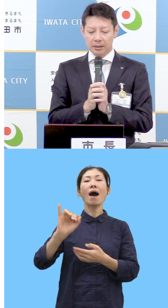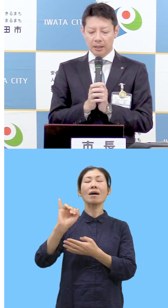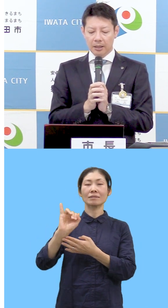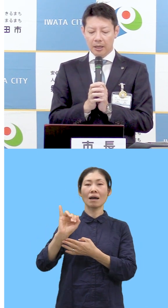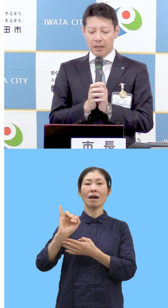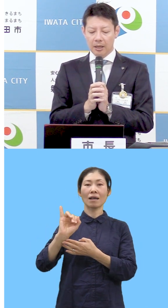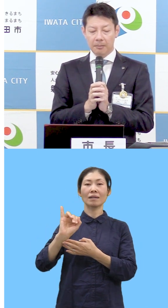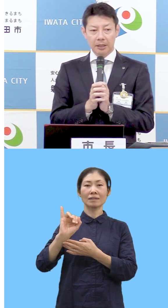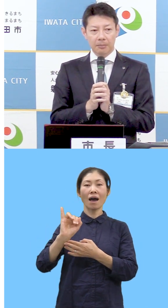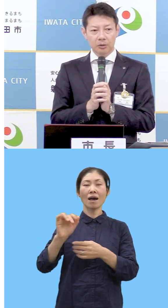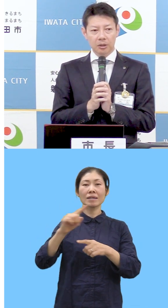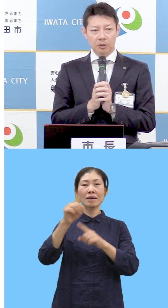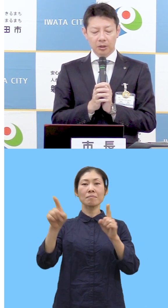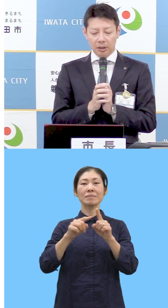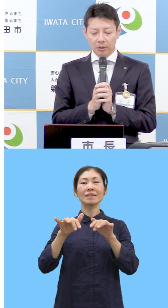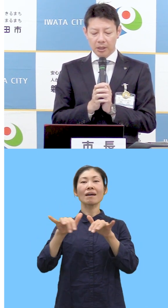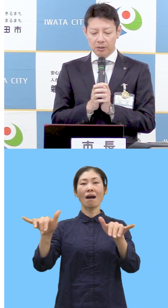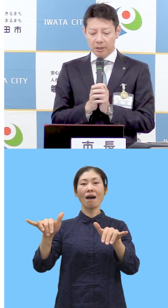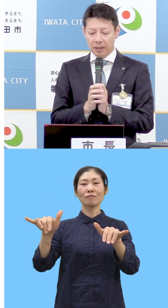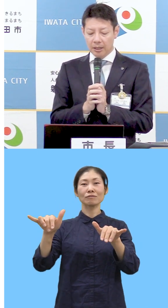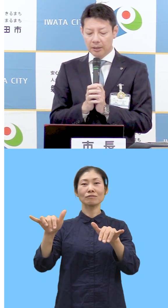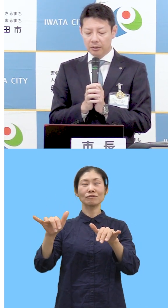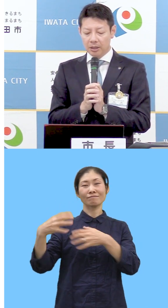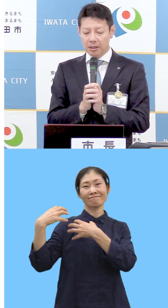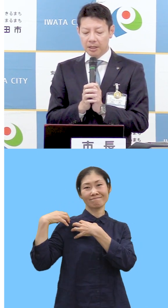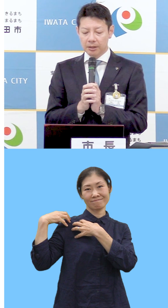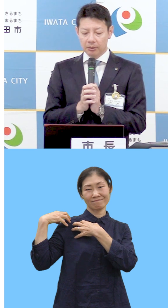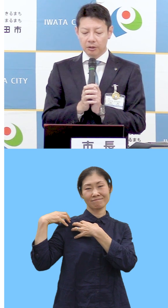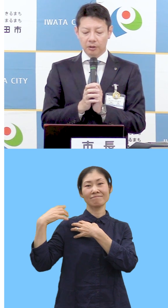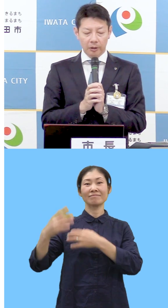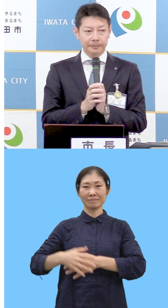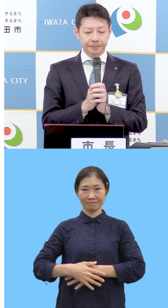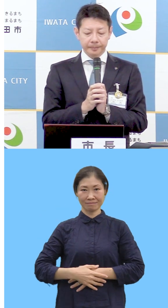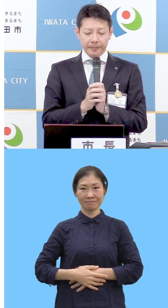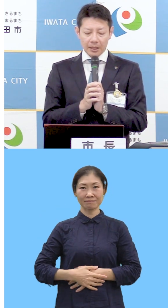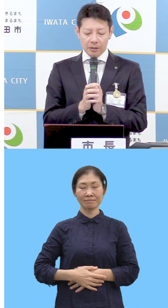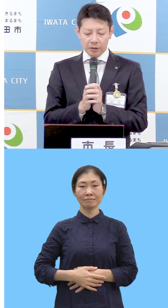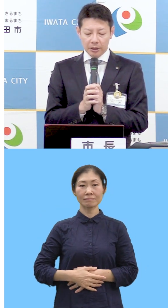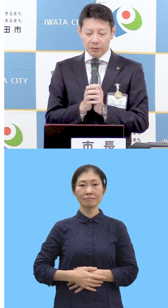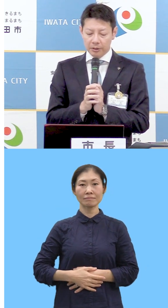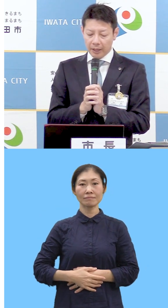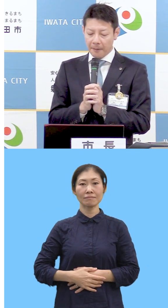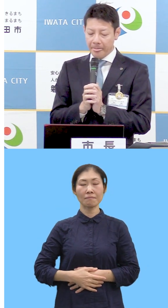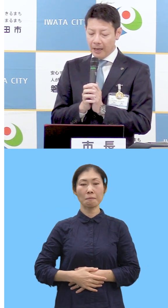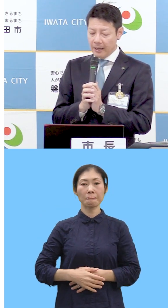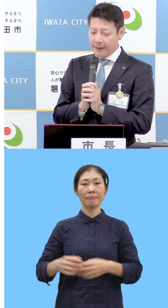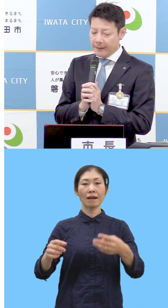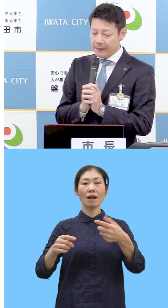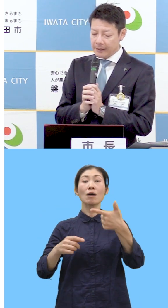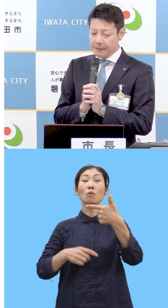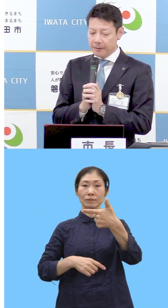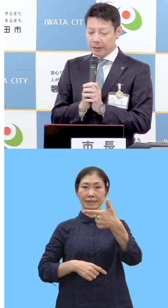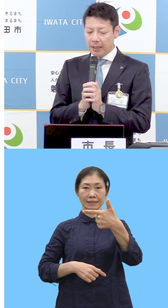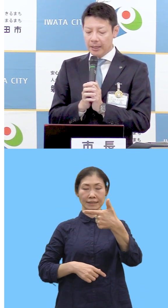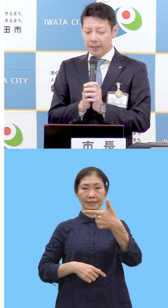斉観戦がまた元に戻って声出し応援が可能になりましたよということ、そして6位が、岩田駅